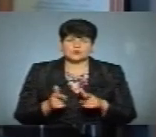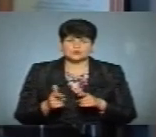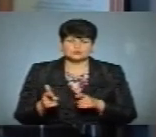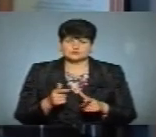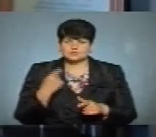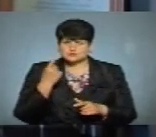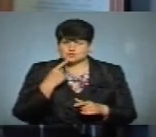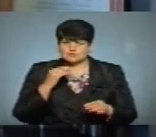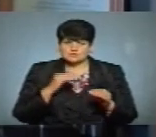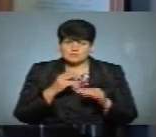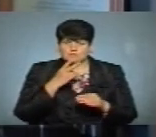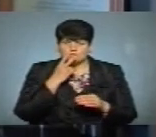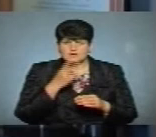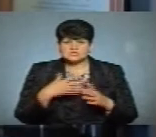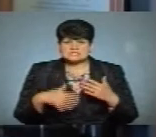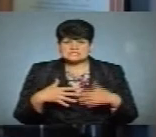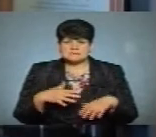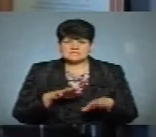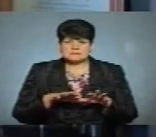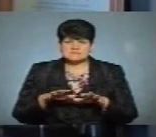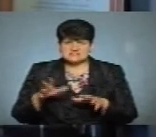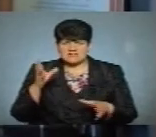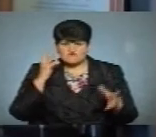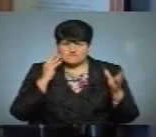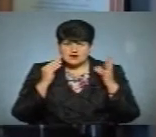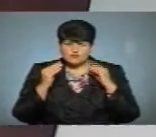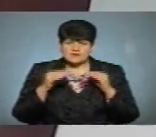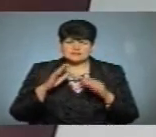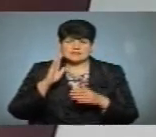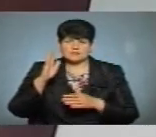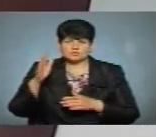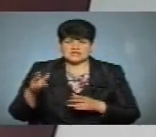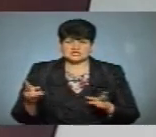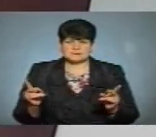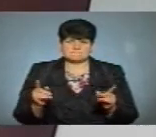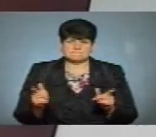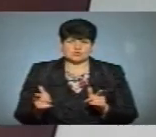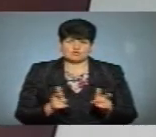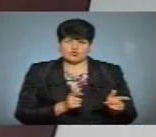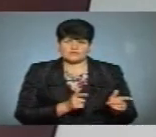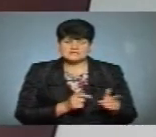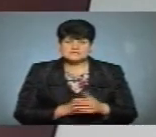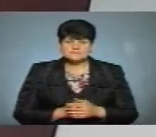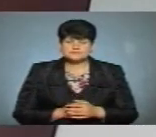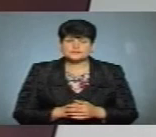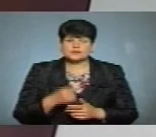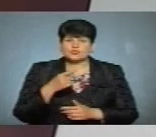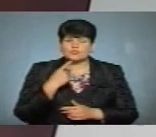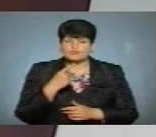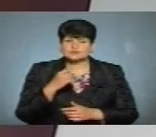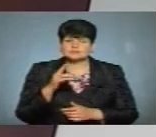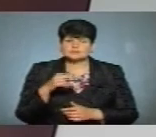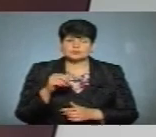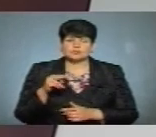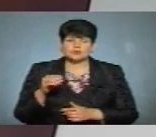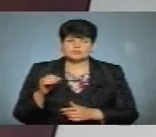складу, побачити слабкі місця і врахувати їх у подальшій підготовці. За словами Дмитра Болтяна,